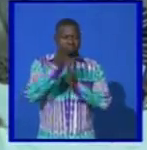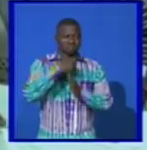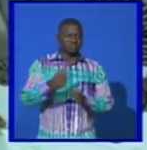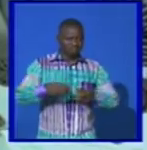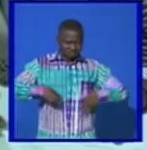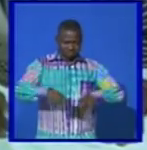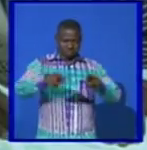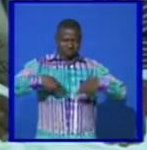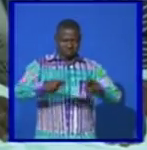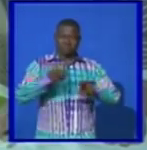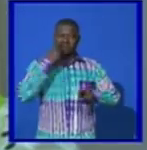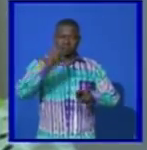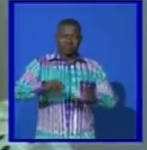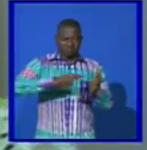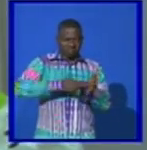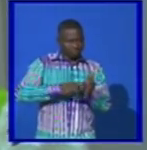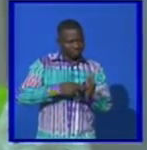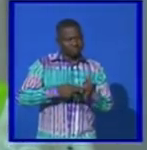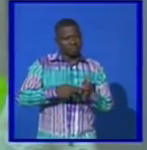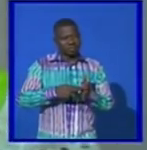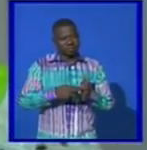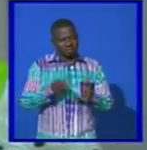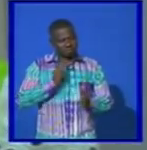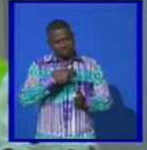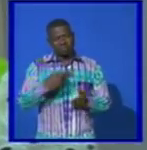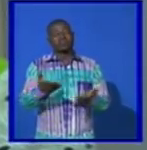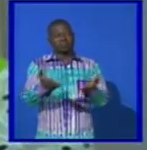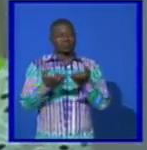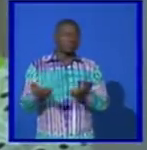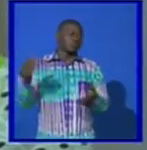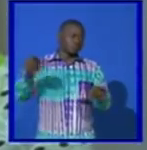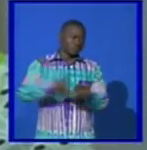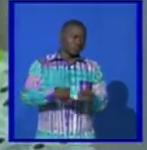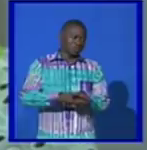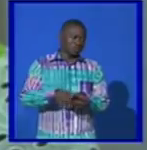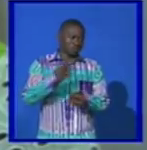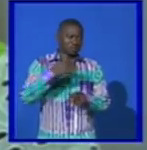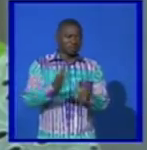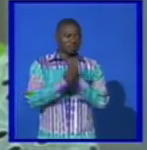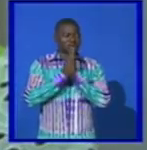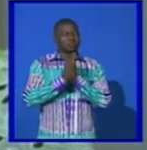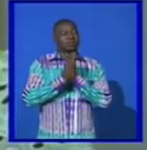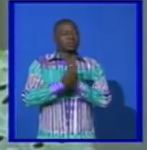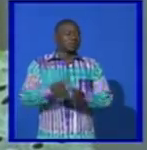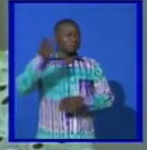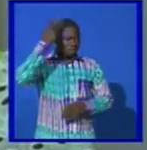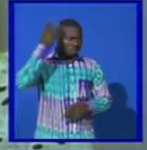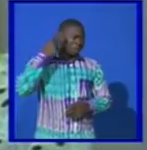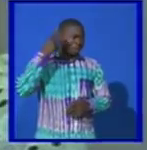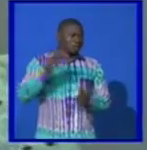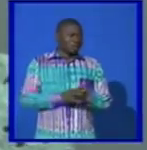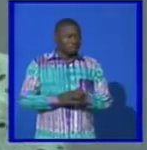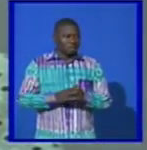voie d'accès au centre médical. Nous voudrions à nouveau solliciter aux parrains un fauteuil dentaire